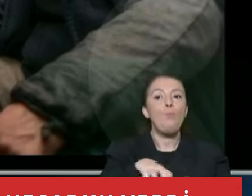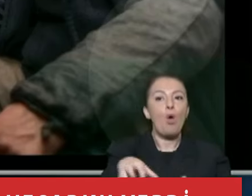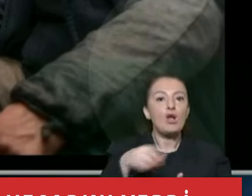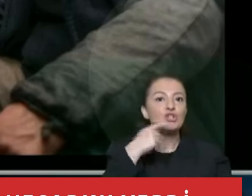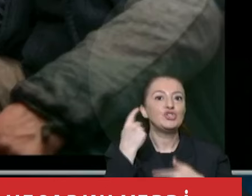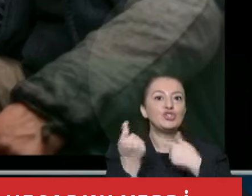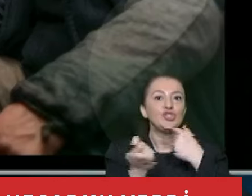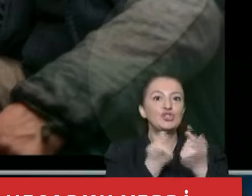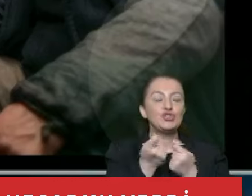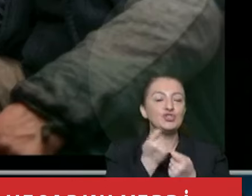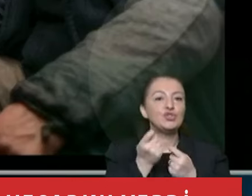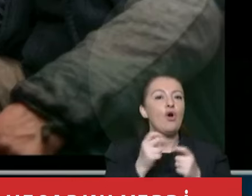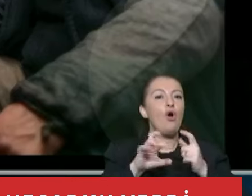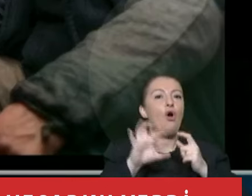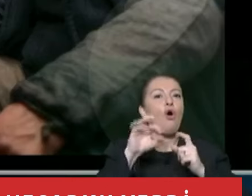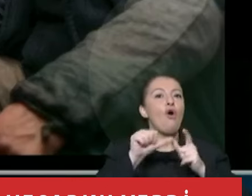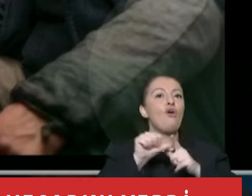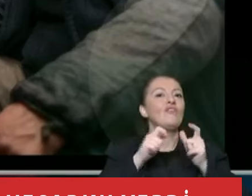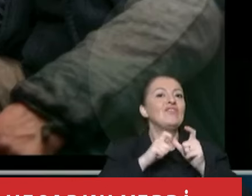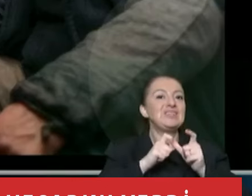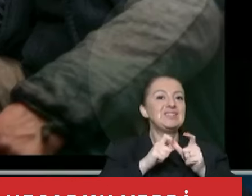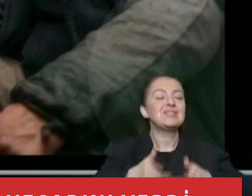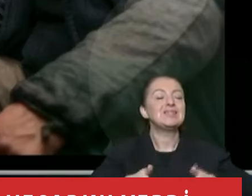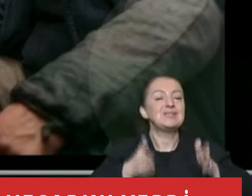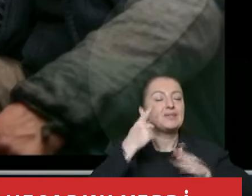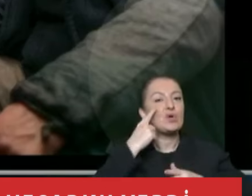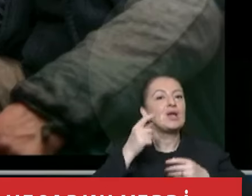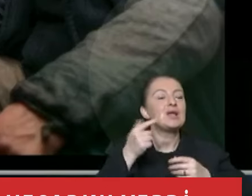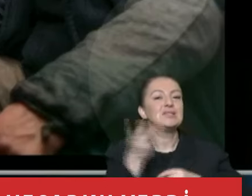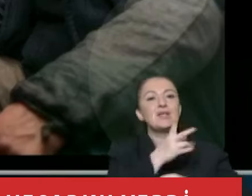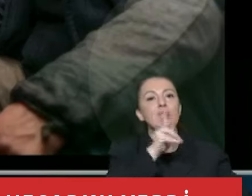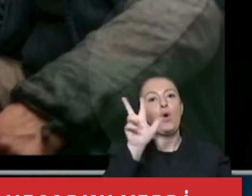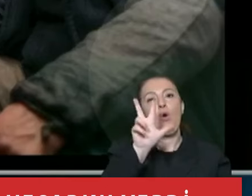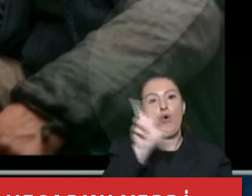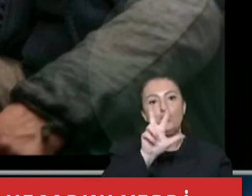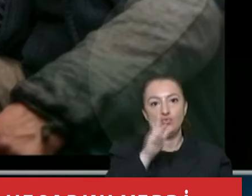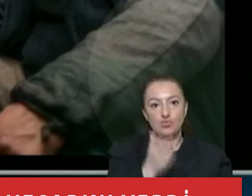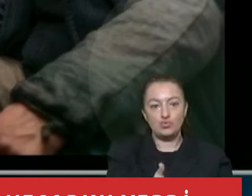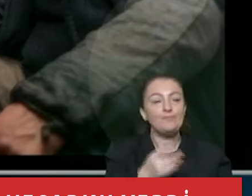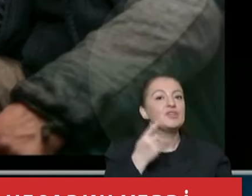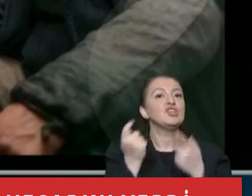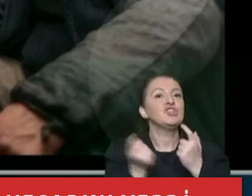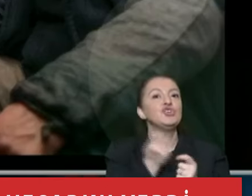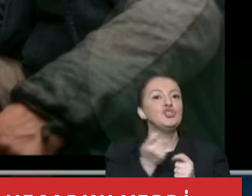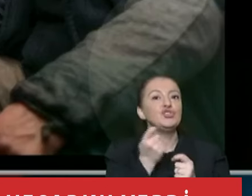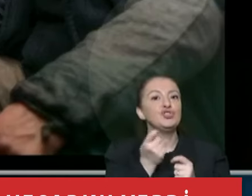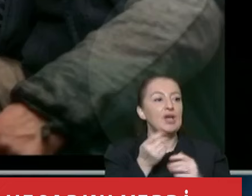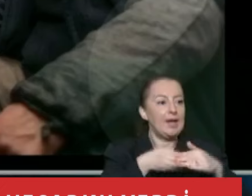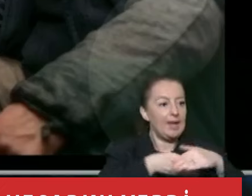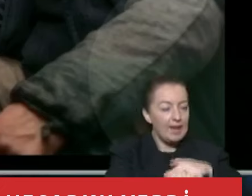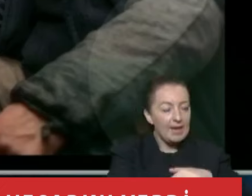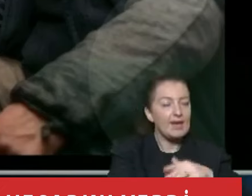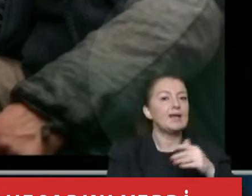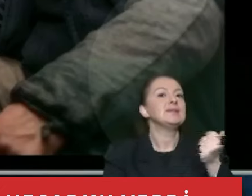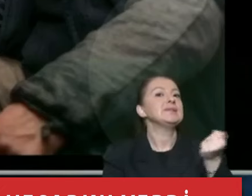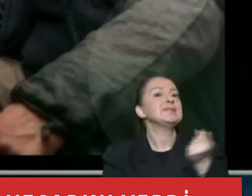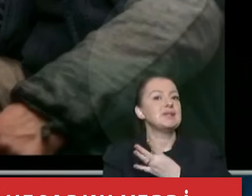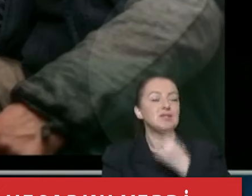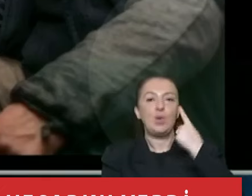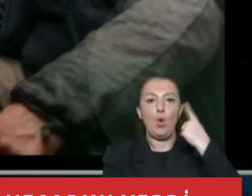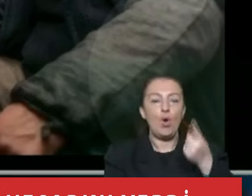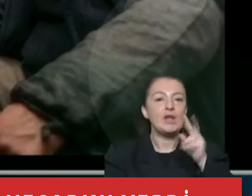ofislerimiz sayısını 30'a bu ofislerimiz aracılığıyla işe yerleştiren yerleştiren ellerin sayısını